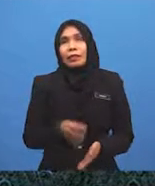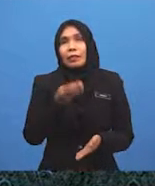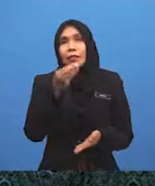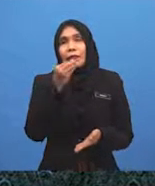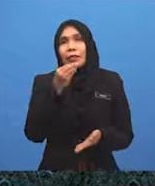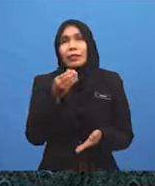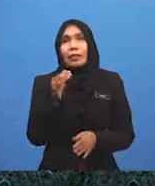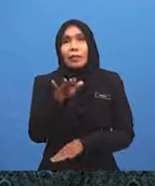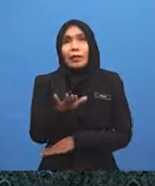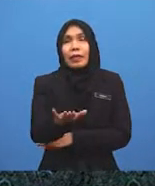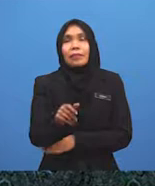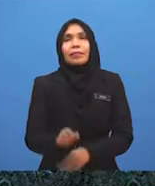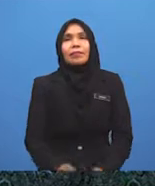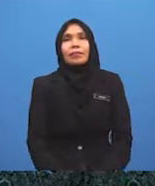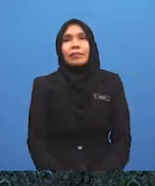Soalannya,